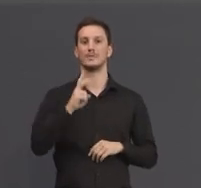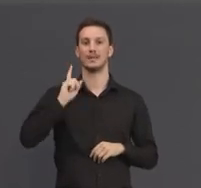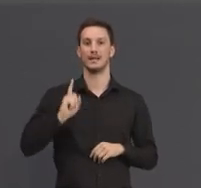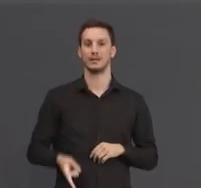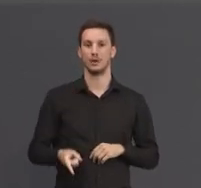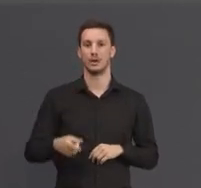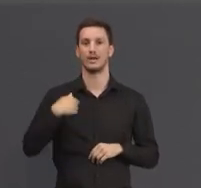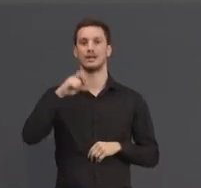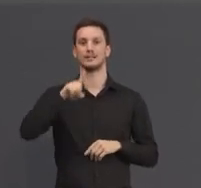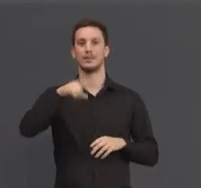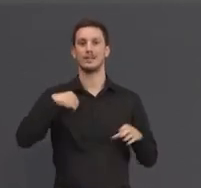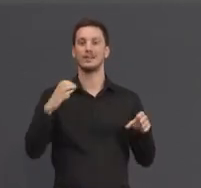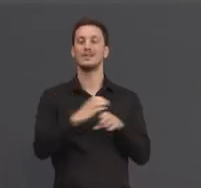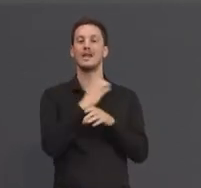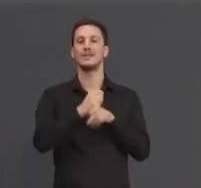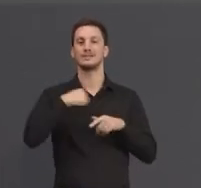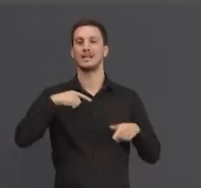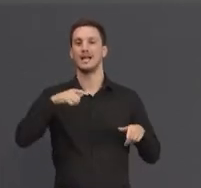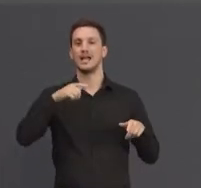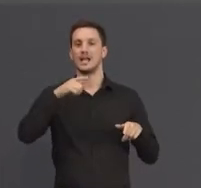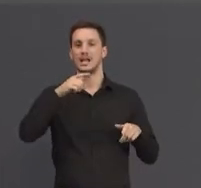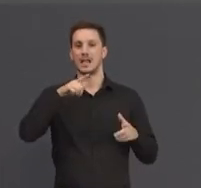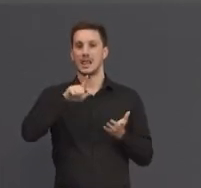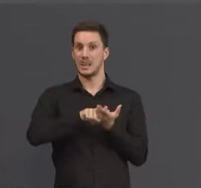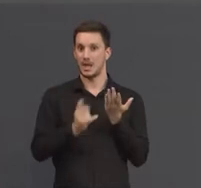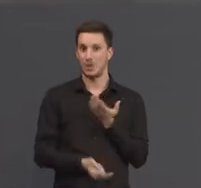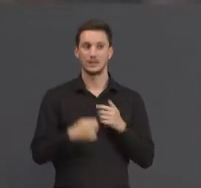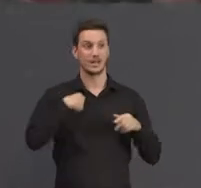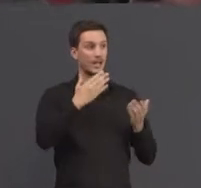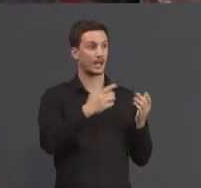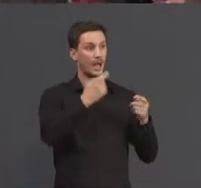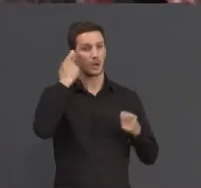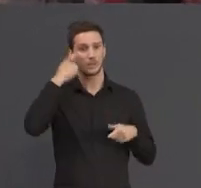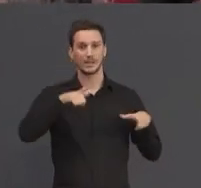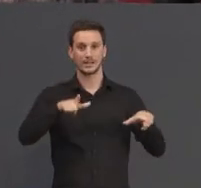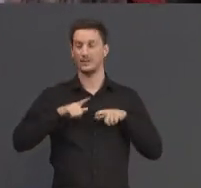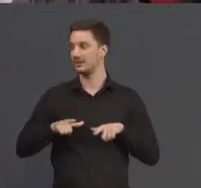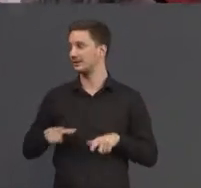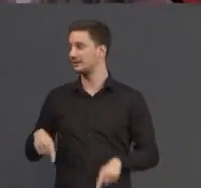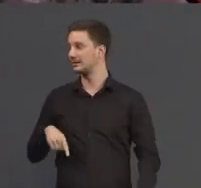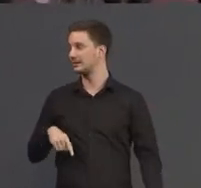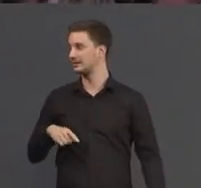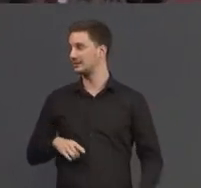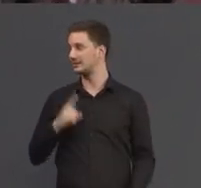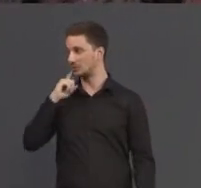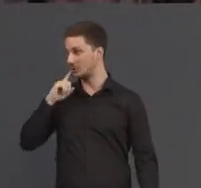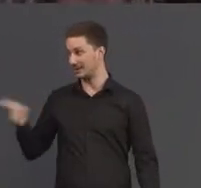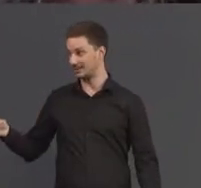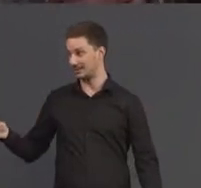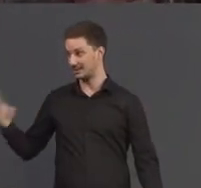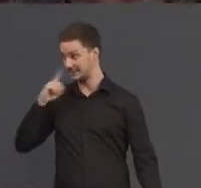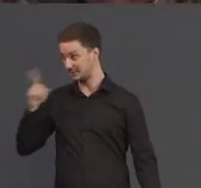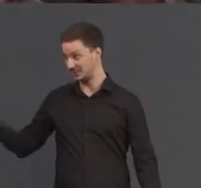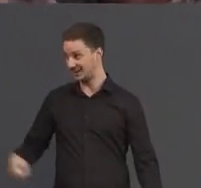de Traducció i Ciències del Llenguatge, estudiants que us gradueu, mares i pares, familiars,